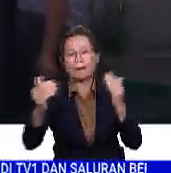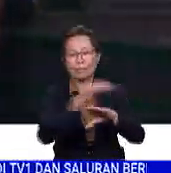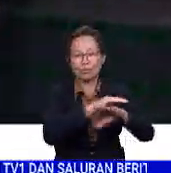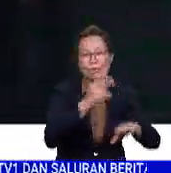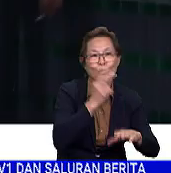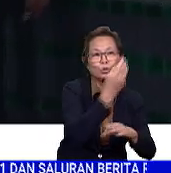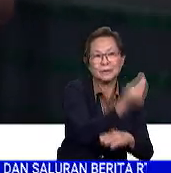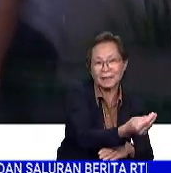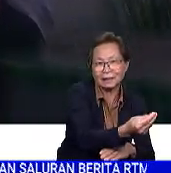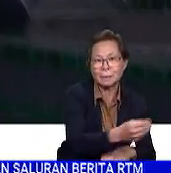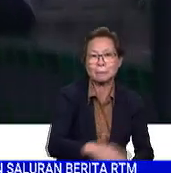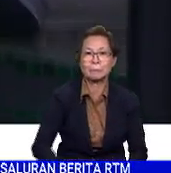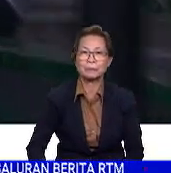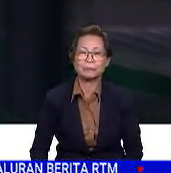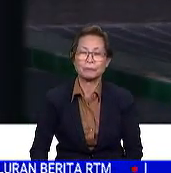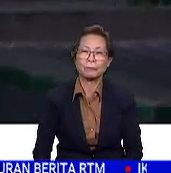perokok.